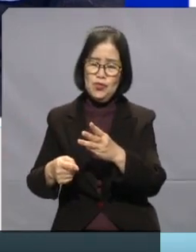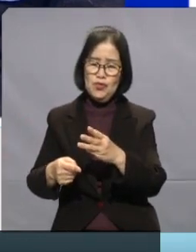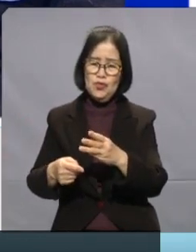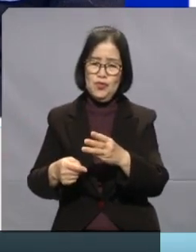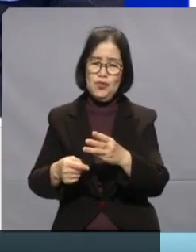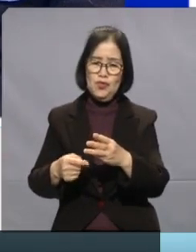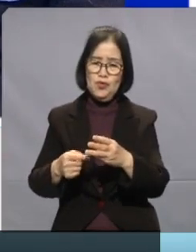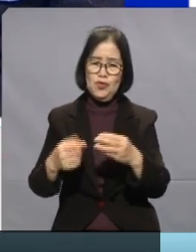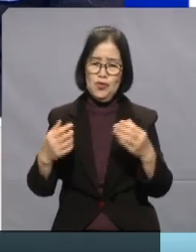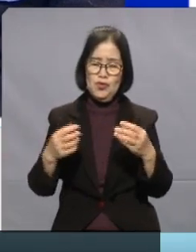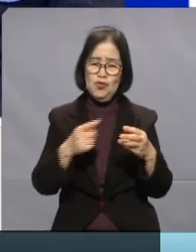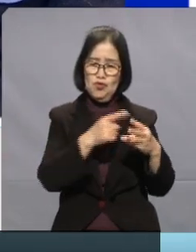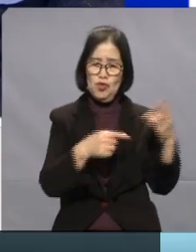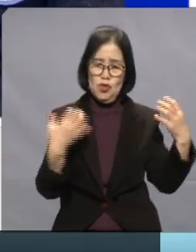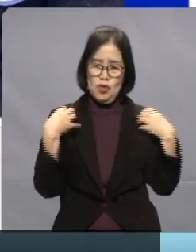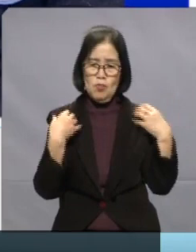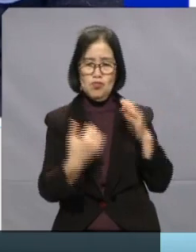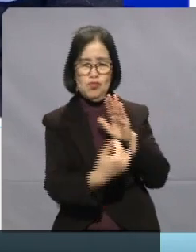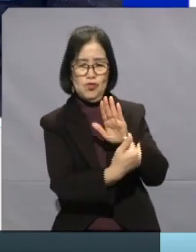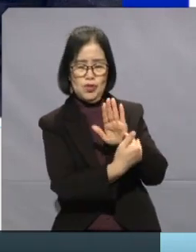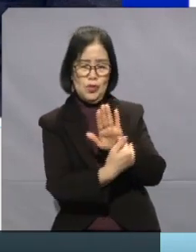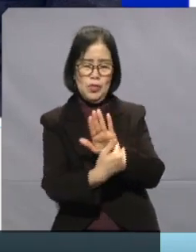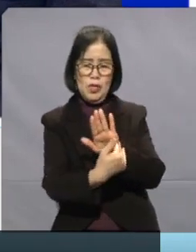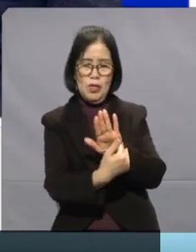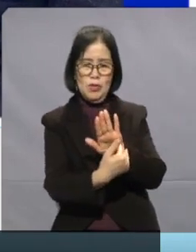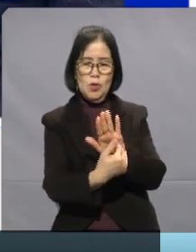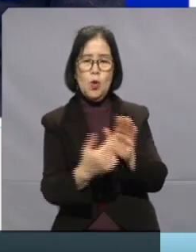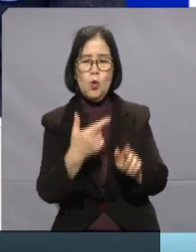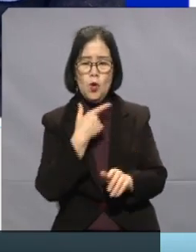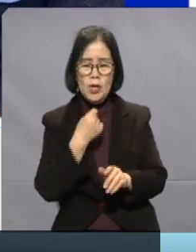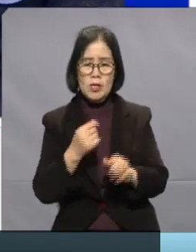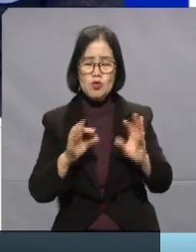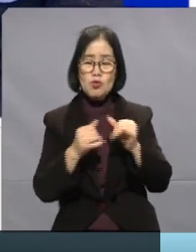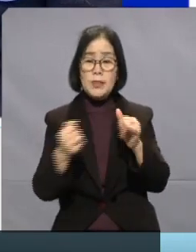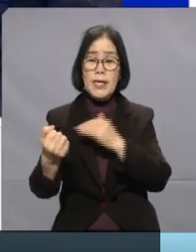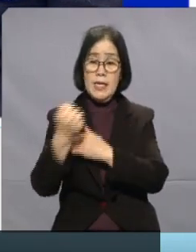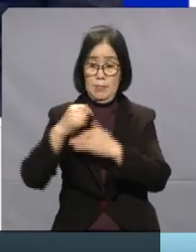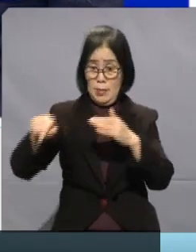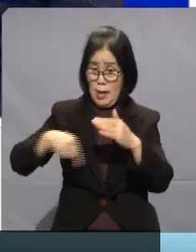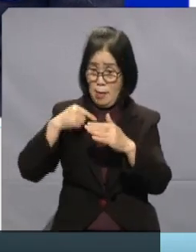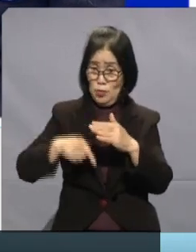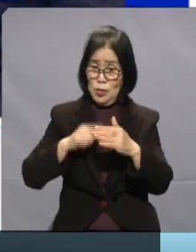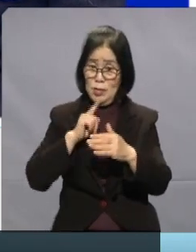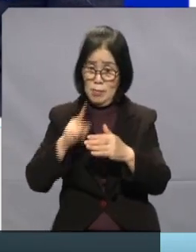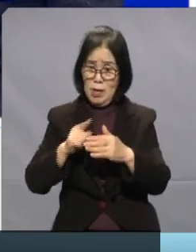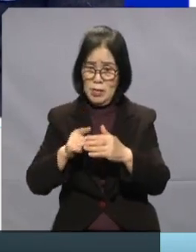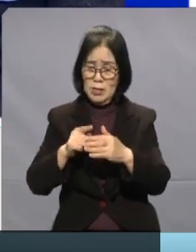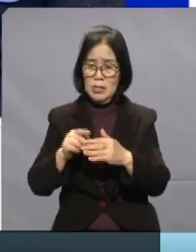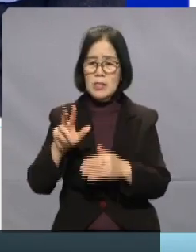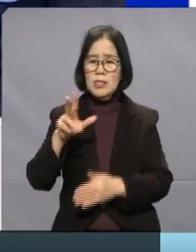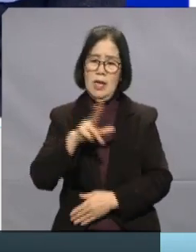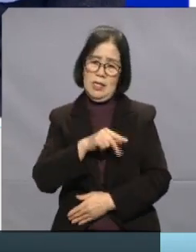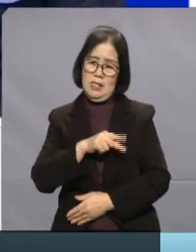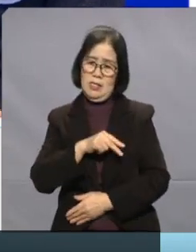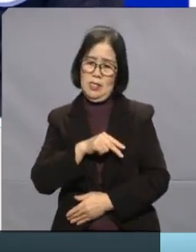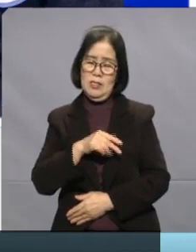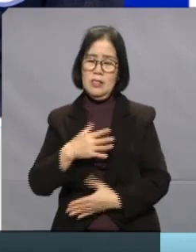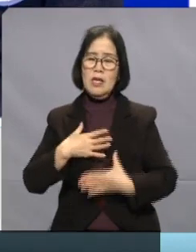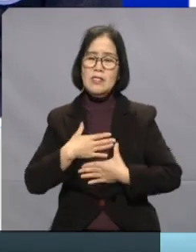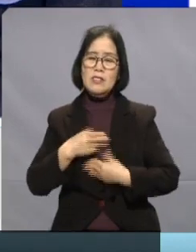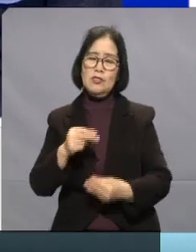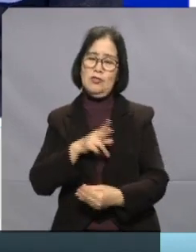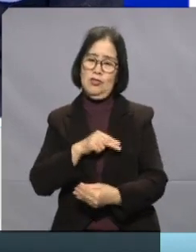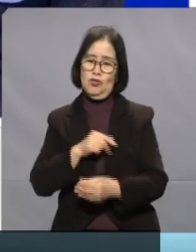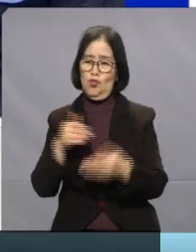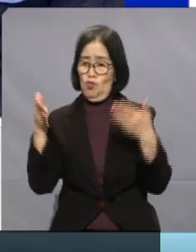유성열 정도의 견제를 해야 되는 거 아니냐라고 했던 국민의 힘 내부의 목소리가 급격하게 안철수원 쪽으로 쏠리는 모양새가